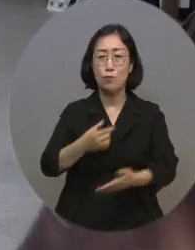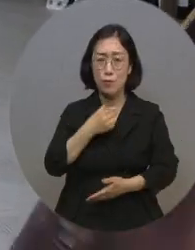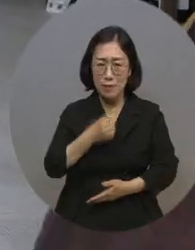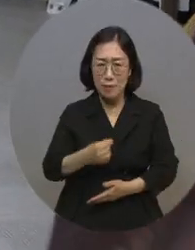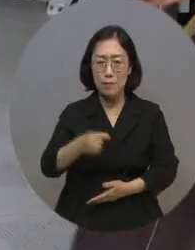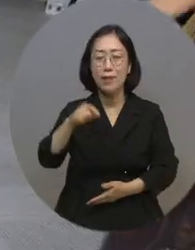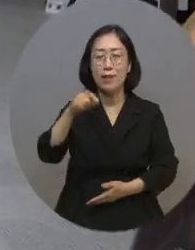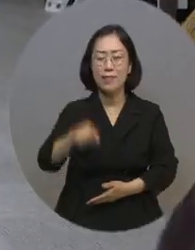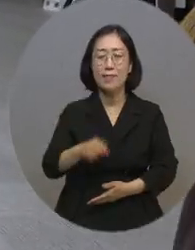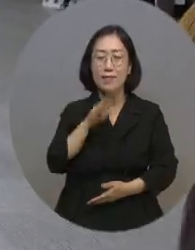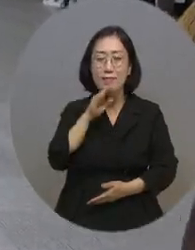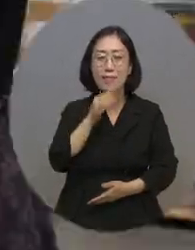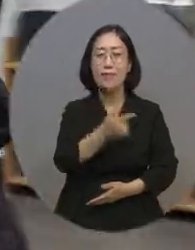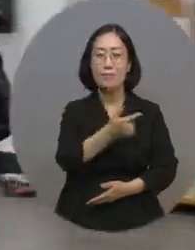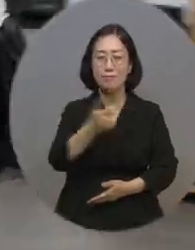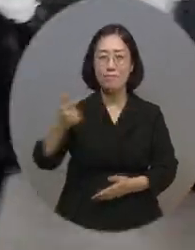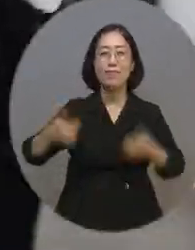말합니다.